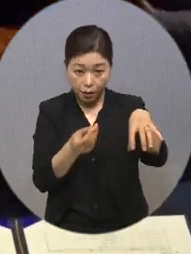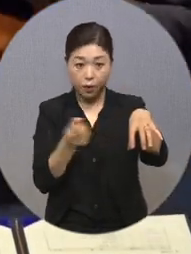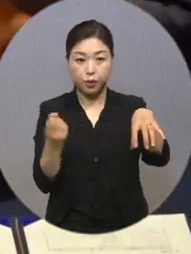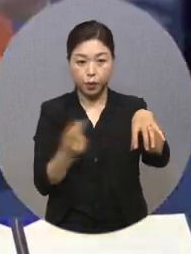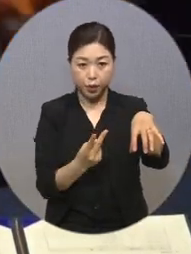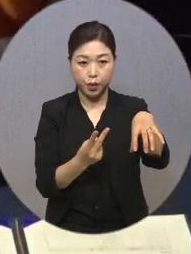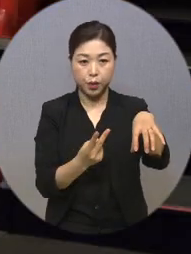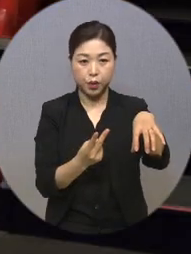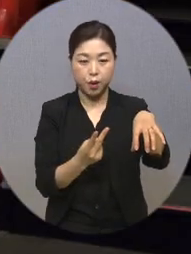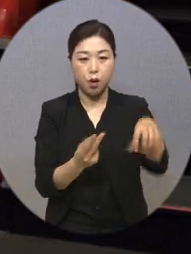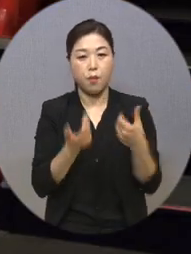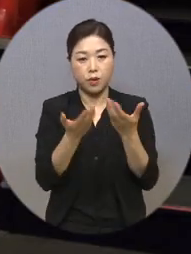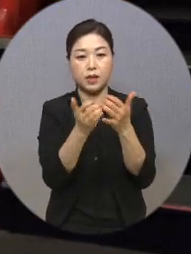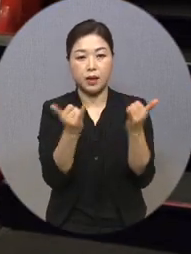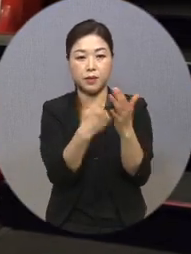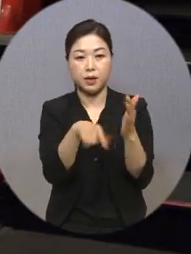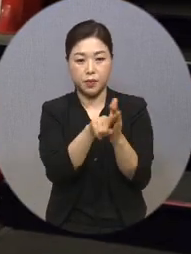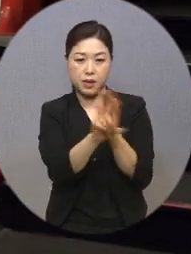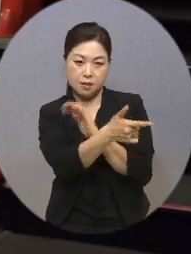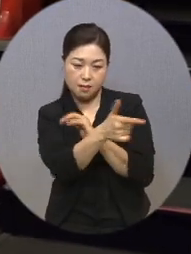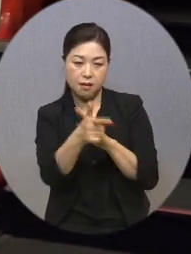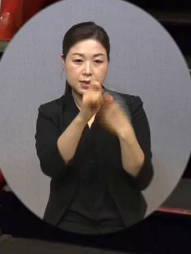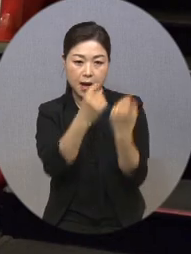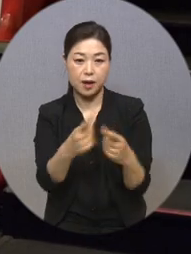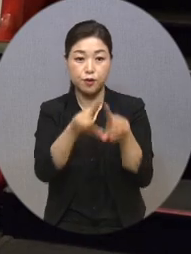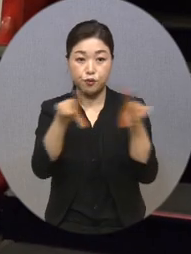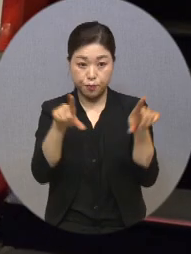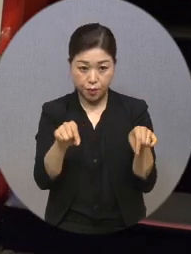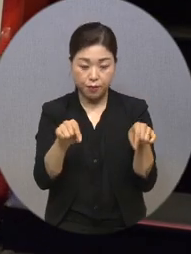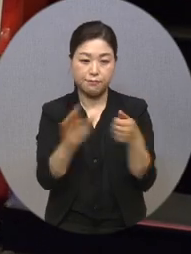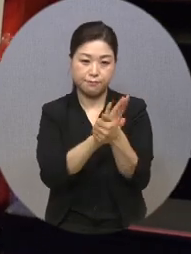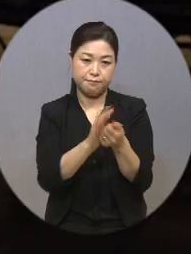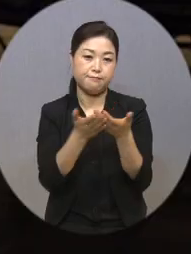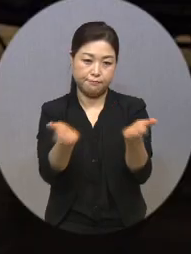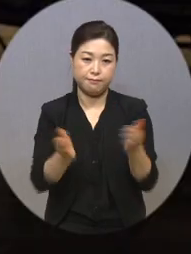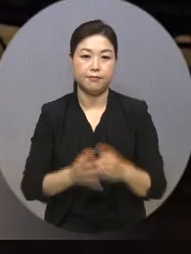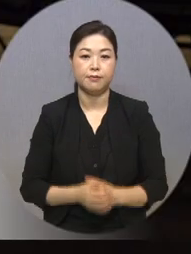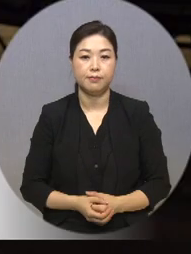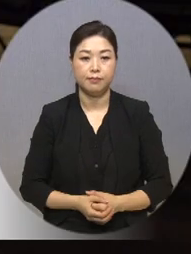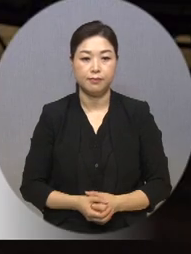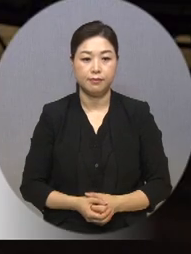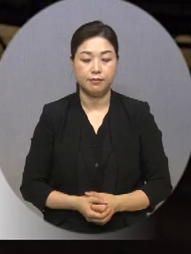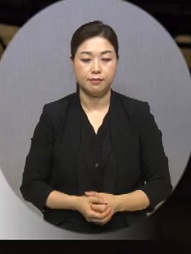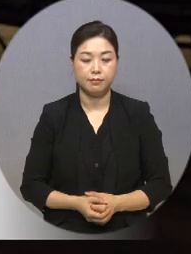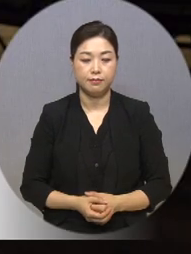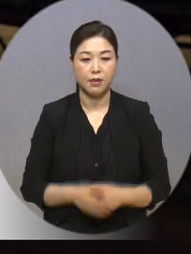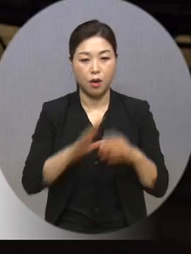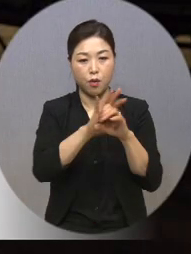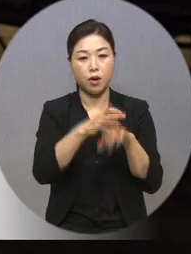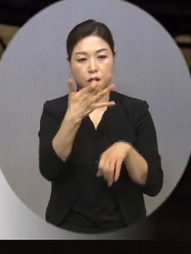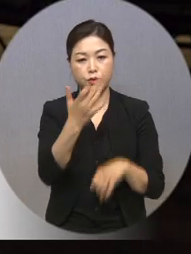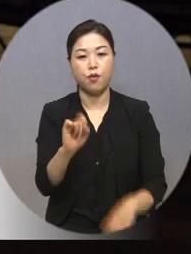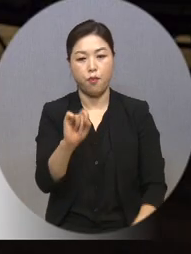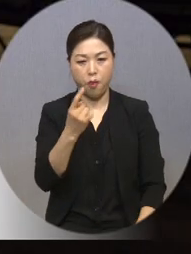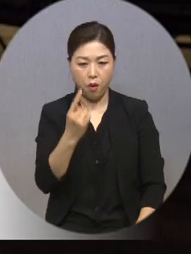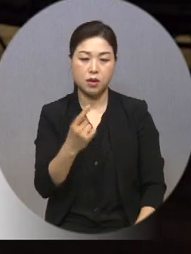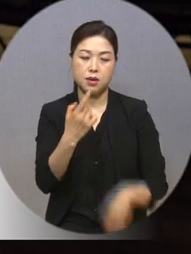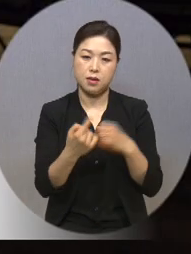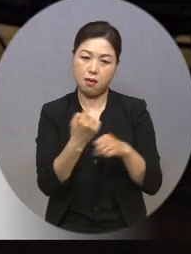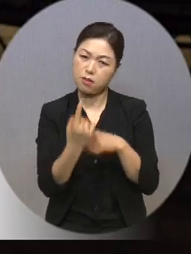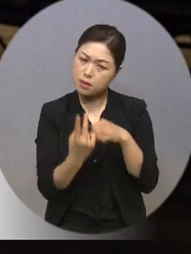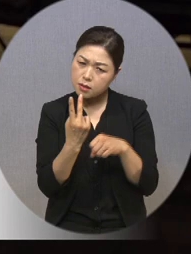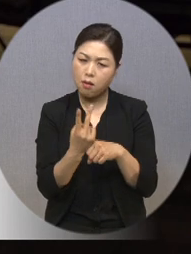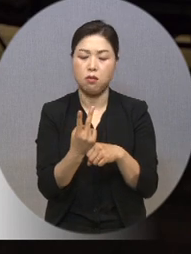센터 봉사자들을 위한 다양한 할인쿠폰도 제공하기로 했습니다 브루너 씨푸드 늘 소화 물론 동아